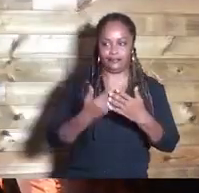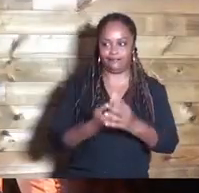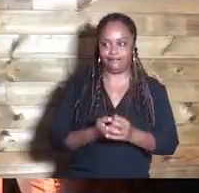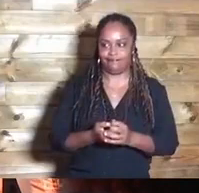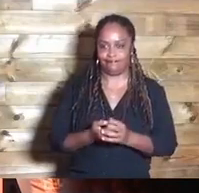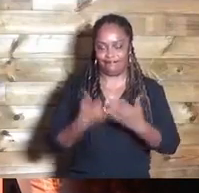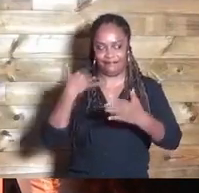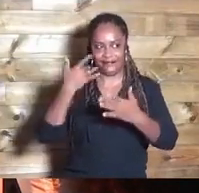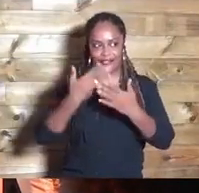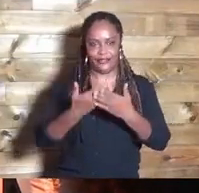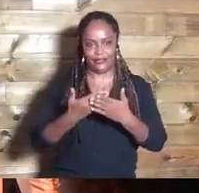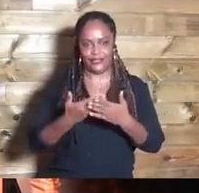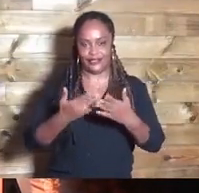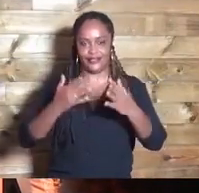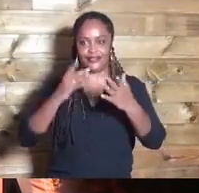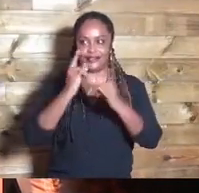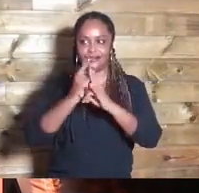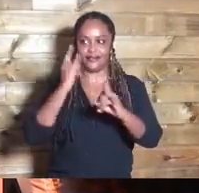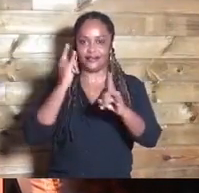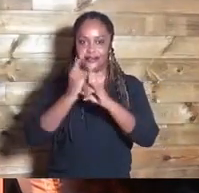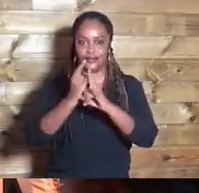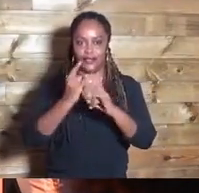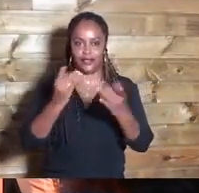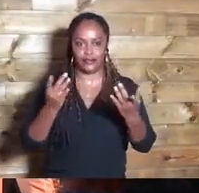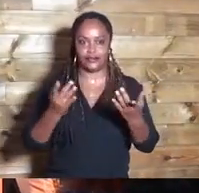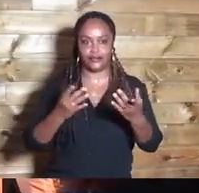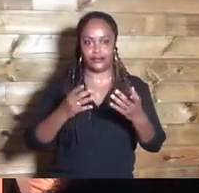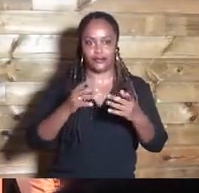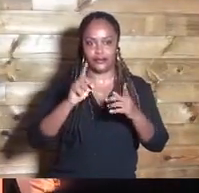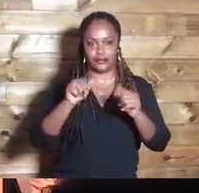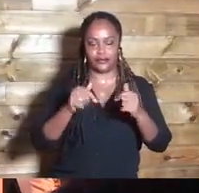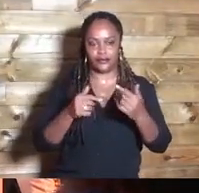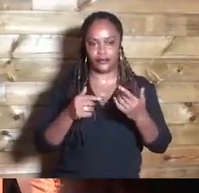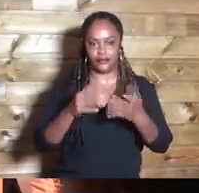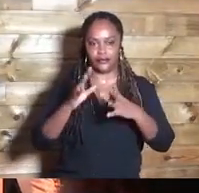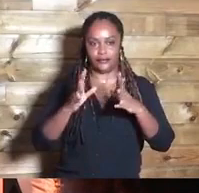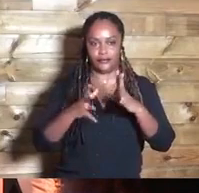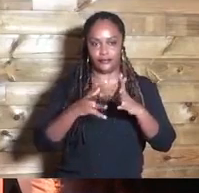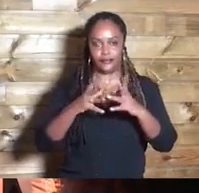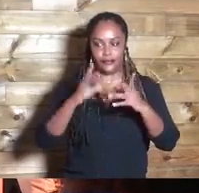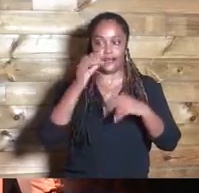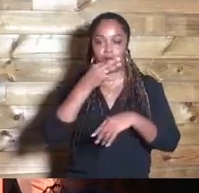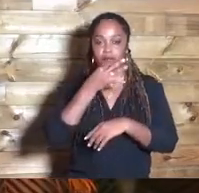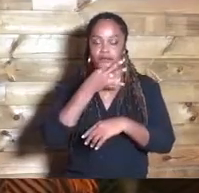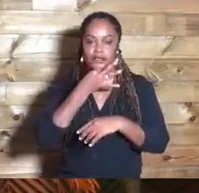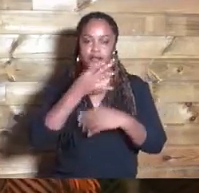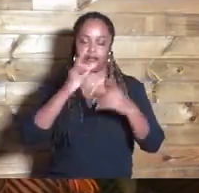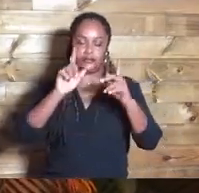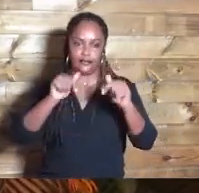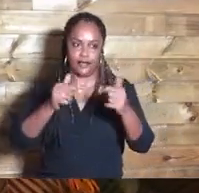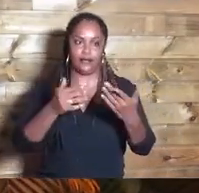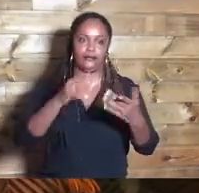de sortir de cette assimilation mortifère, de cette profitation qui nourrit